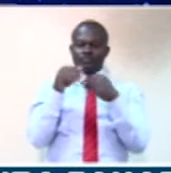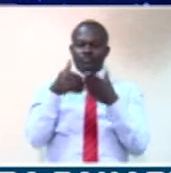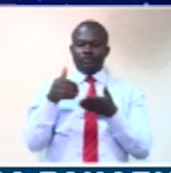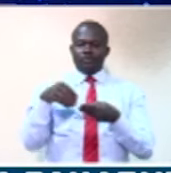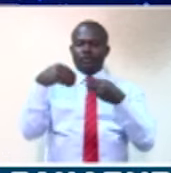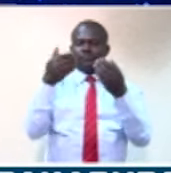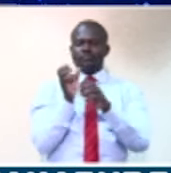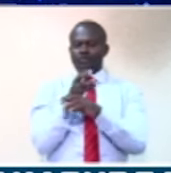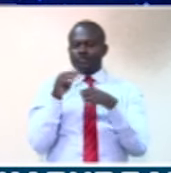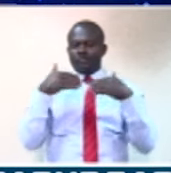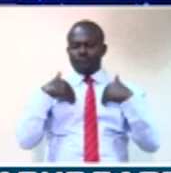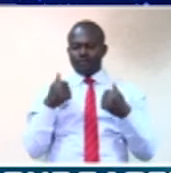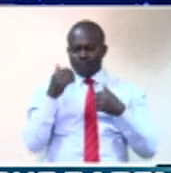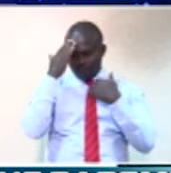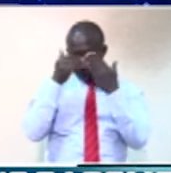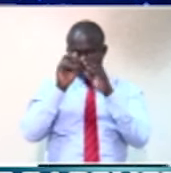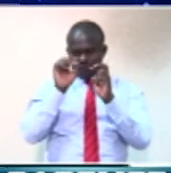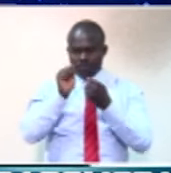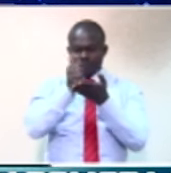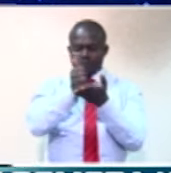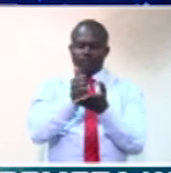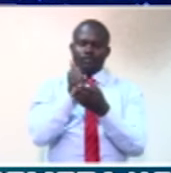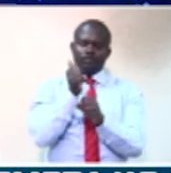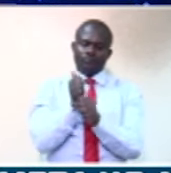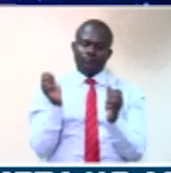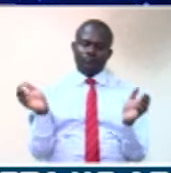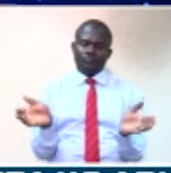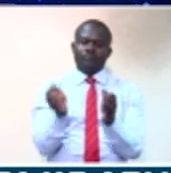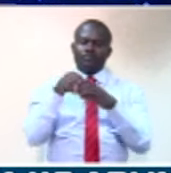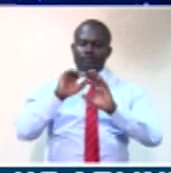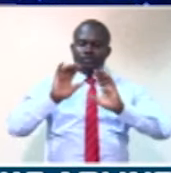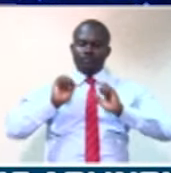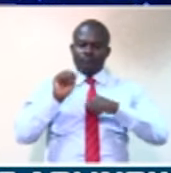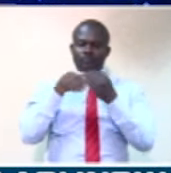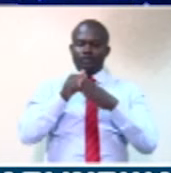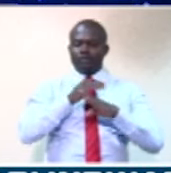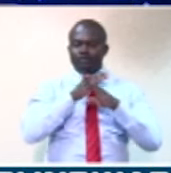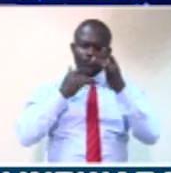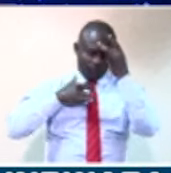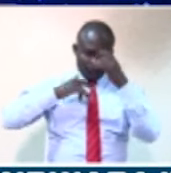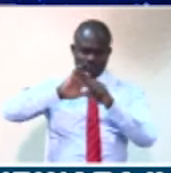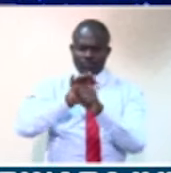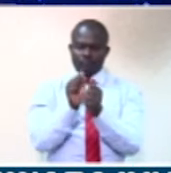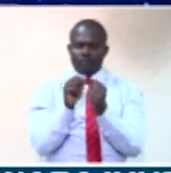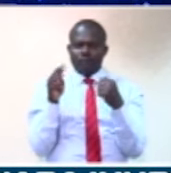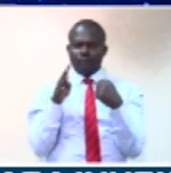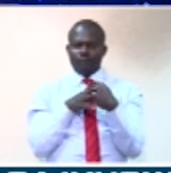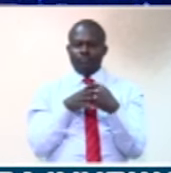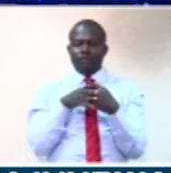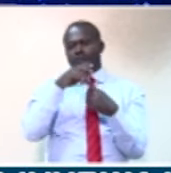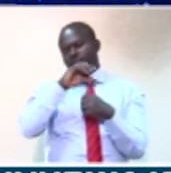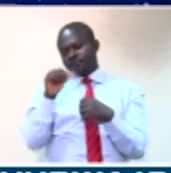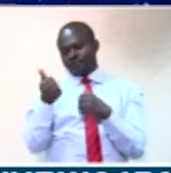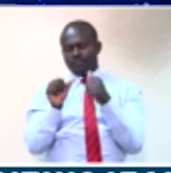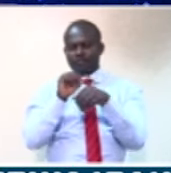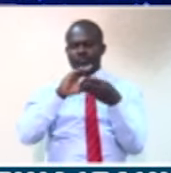yageneye abajyanama b'ubuzima ngo bibafashe mu kazi k'ubukangurambaga mu kwirinda ndetse no gukumira icyorezo cya COVID-19. Ibindi kuri